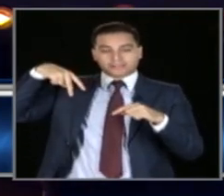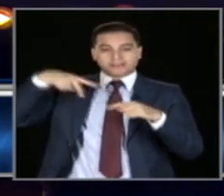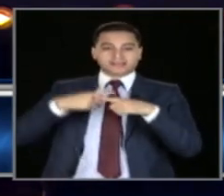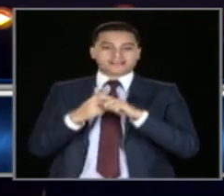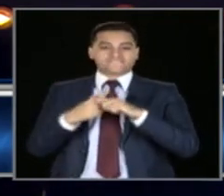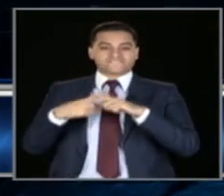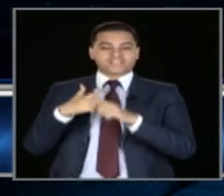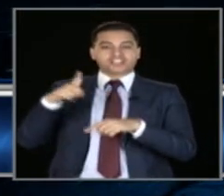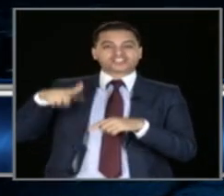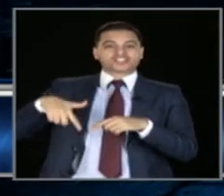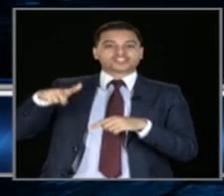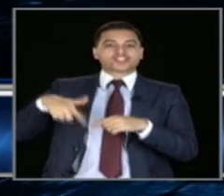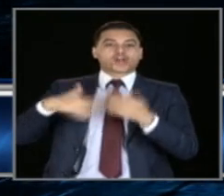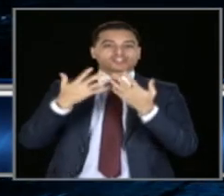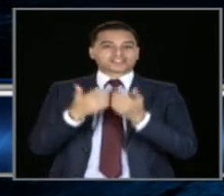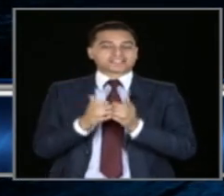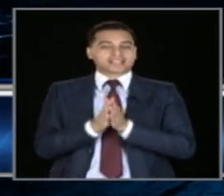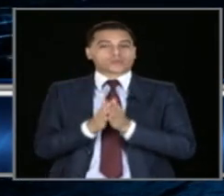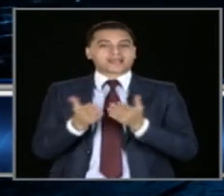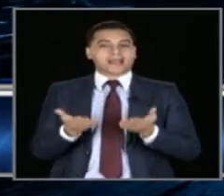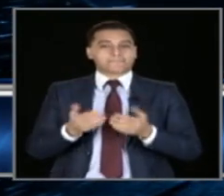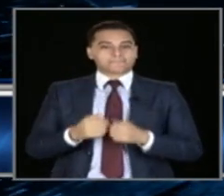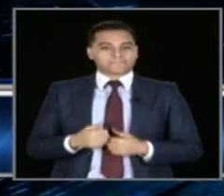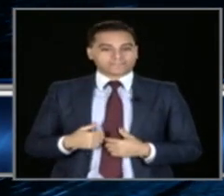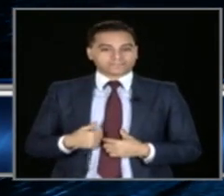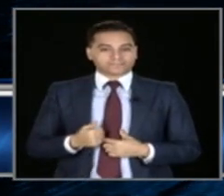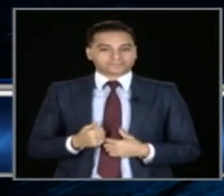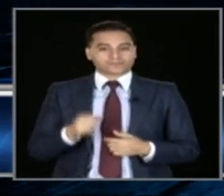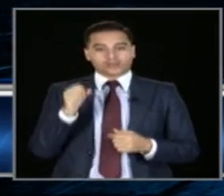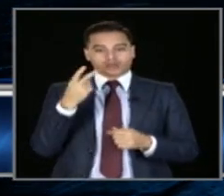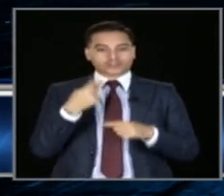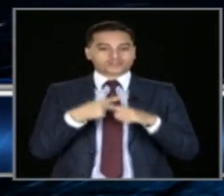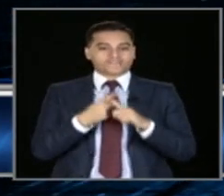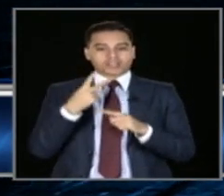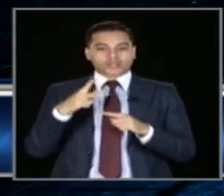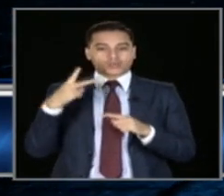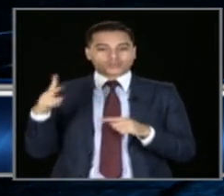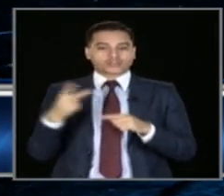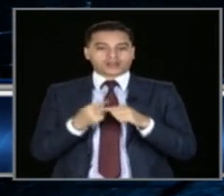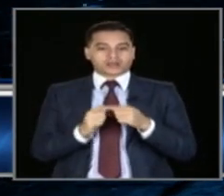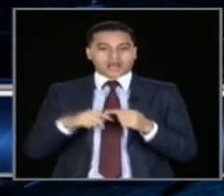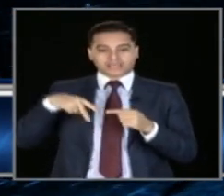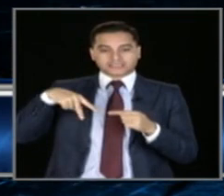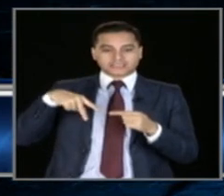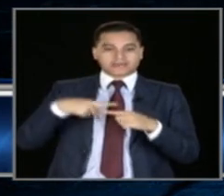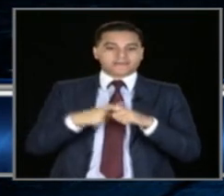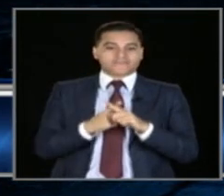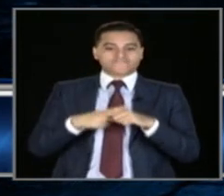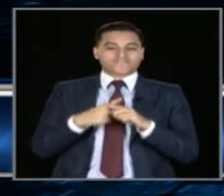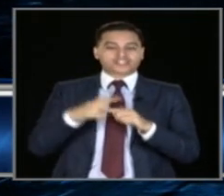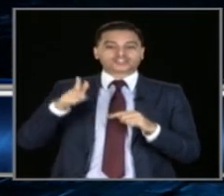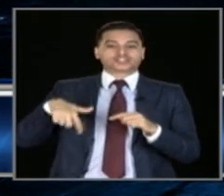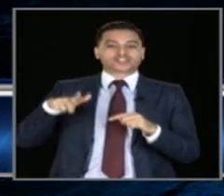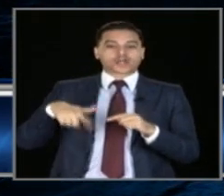ناقص 8 في 16 يساوي كام؟ 12 في 22 ناقص 8